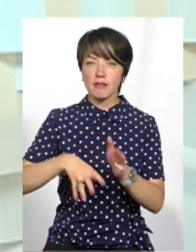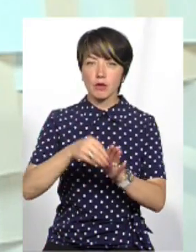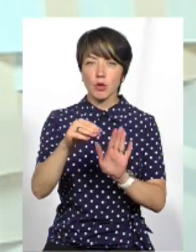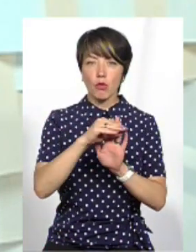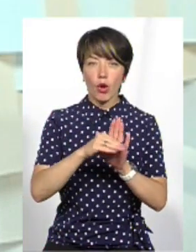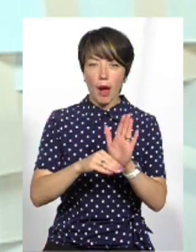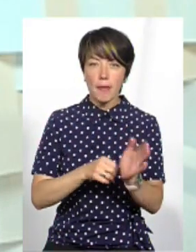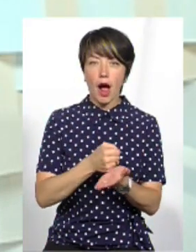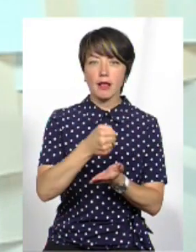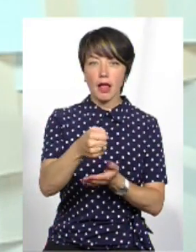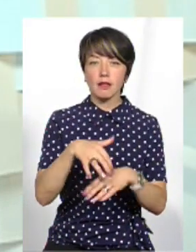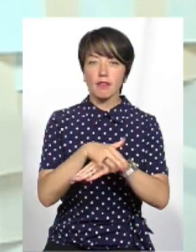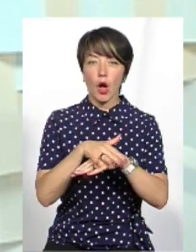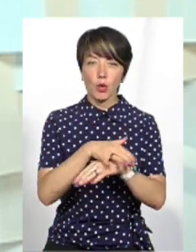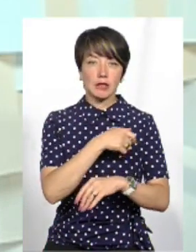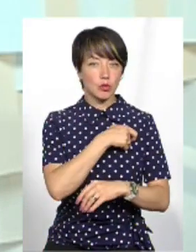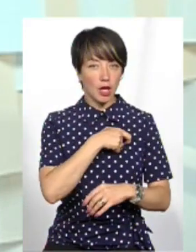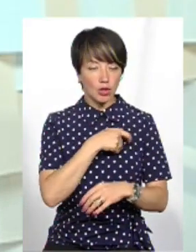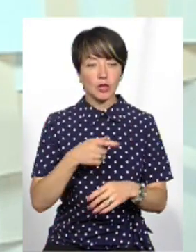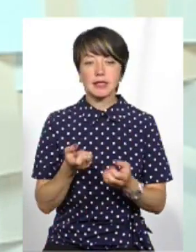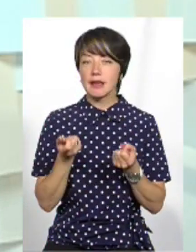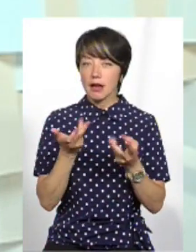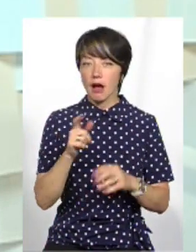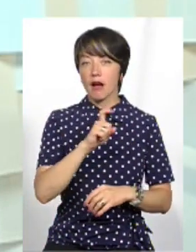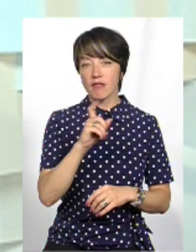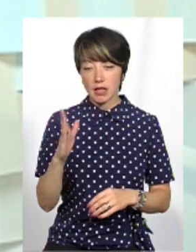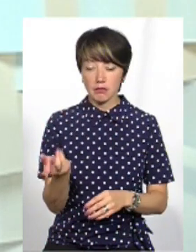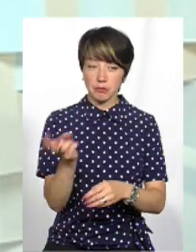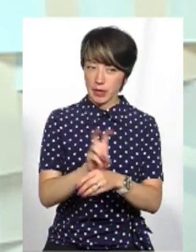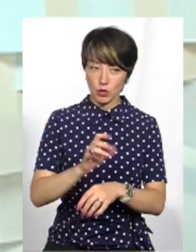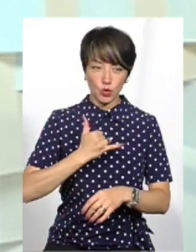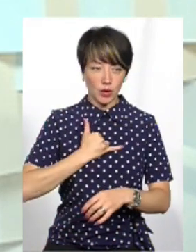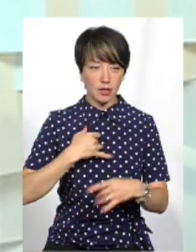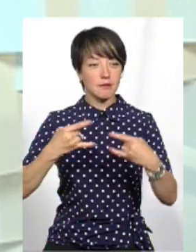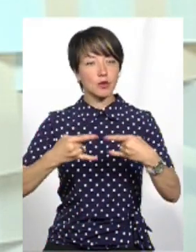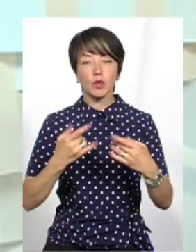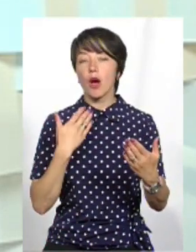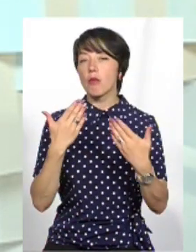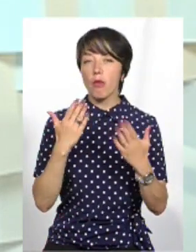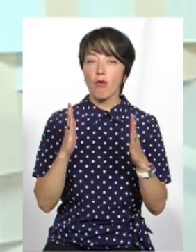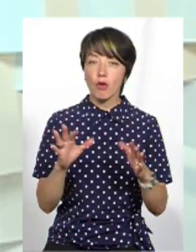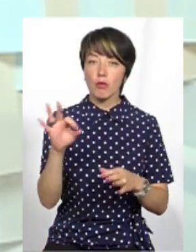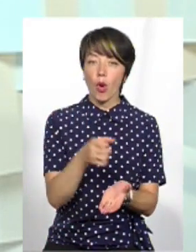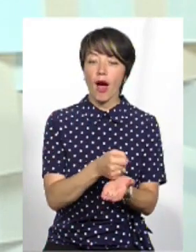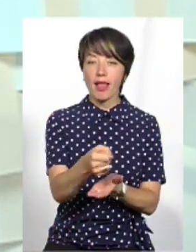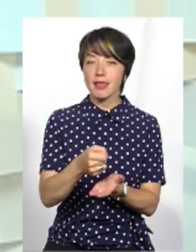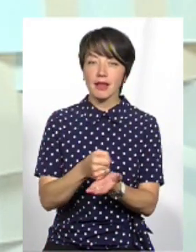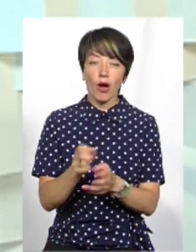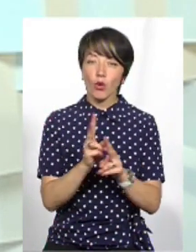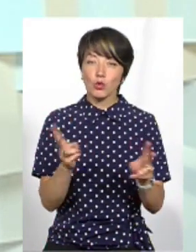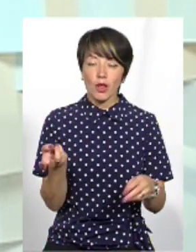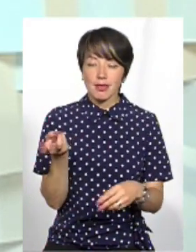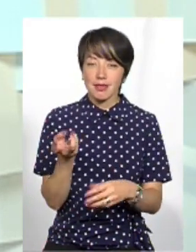програми кандидатів у народні депутати. Уже за кілька хвилин вони будуть у нашій студії і поговоримо про кандидатів, які